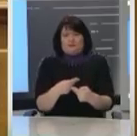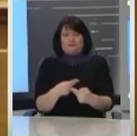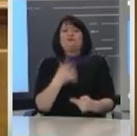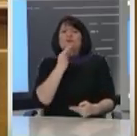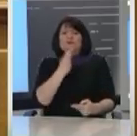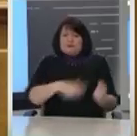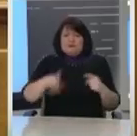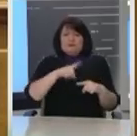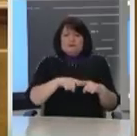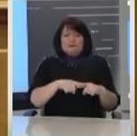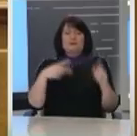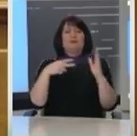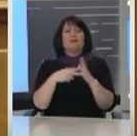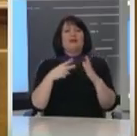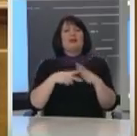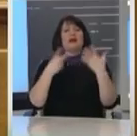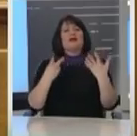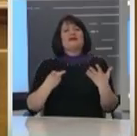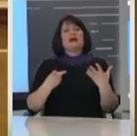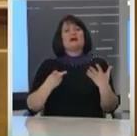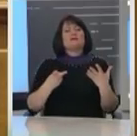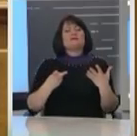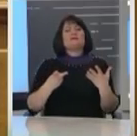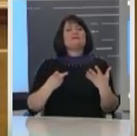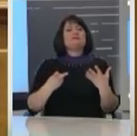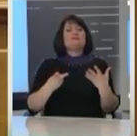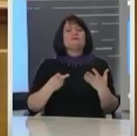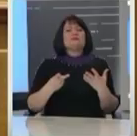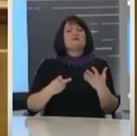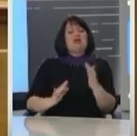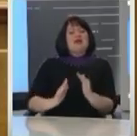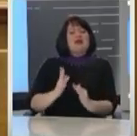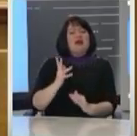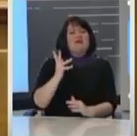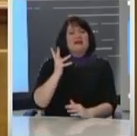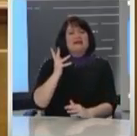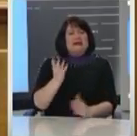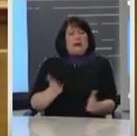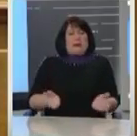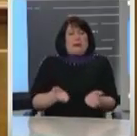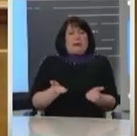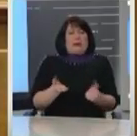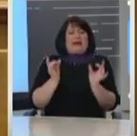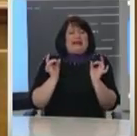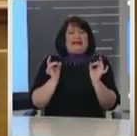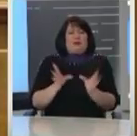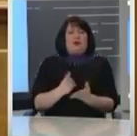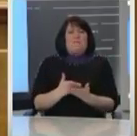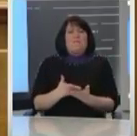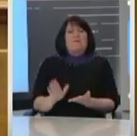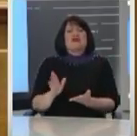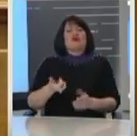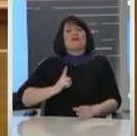Ελλάδα έμεινε και το 2017 σε ένα ρυθμό ανάπτυξης ανεμικό, το μισό των